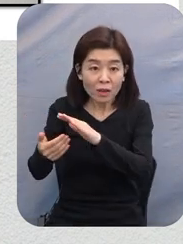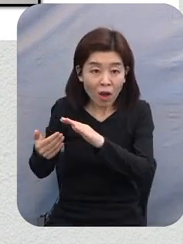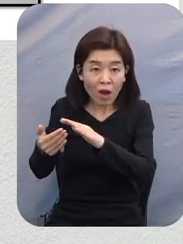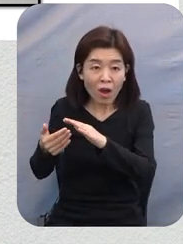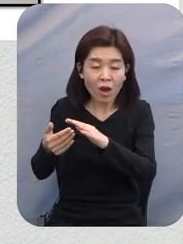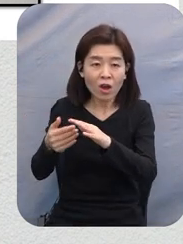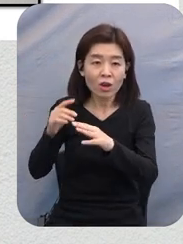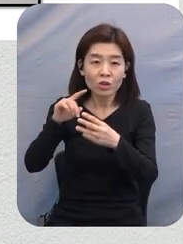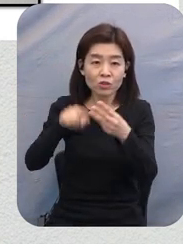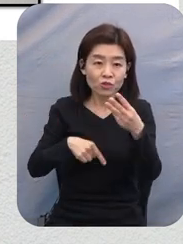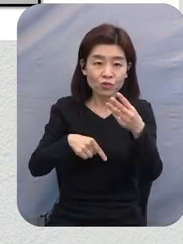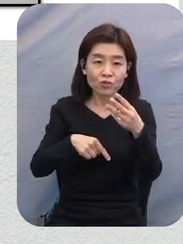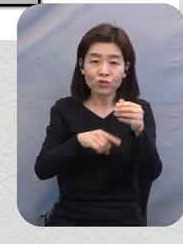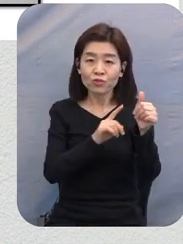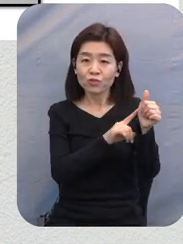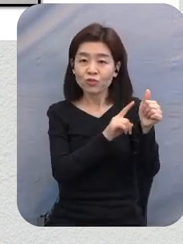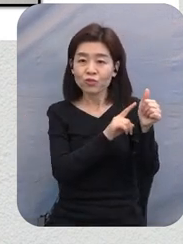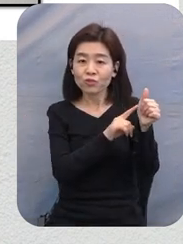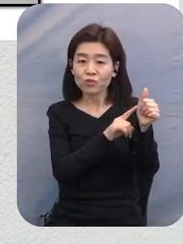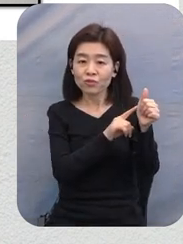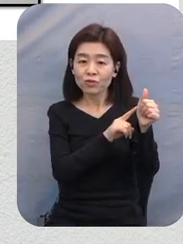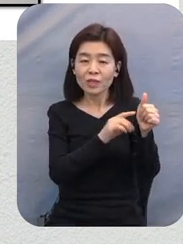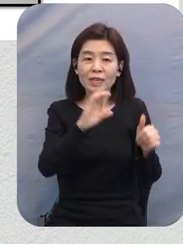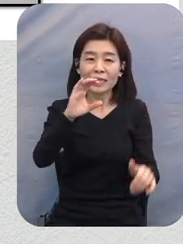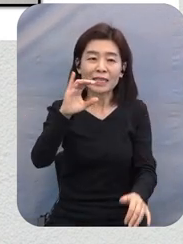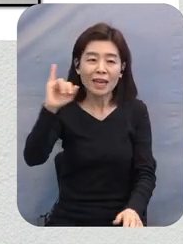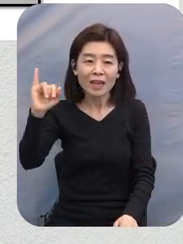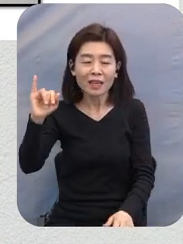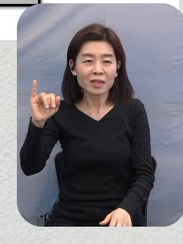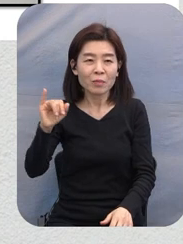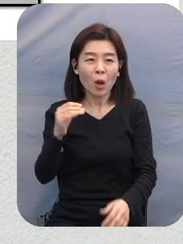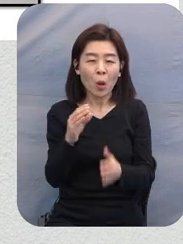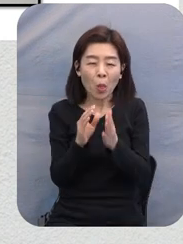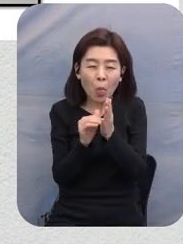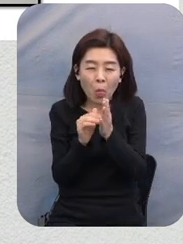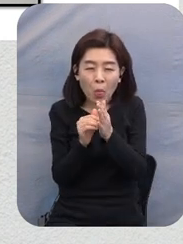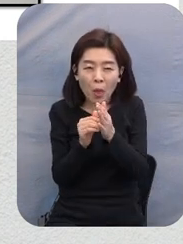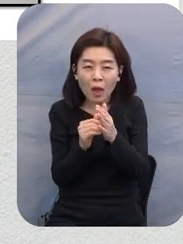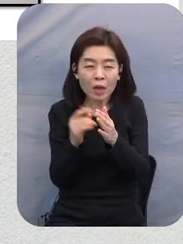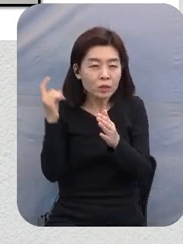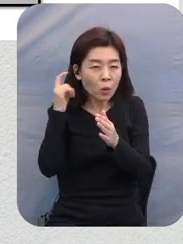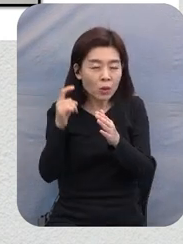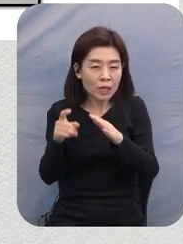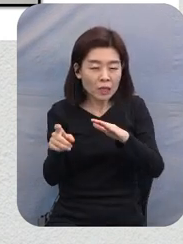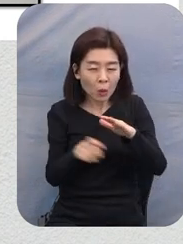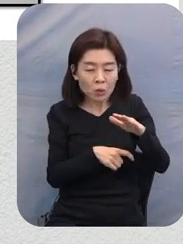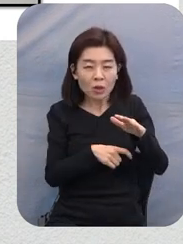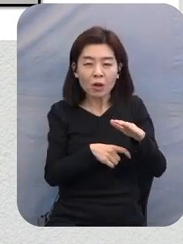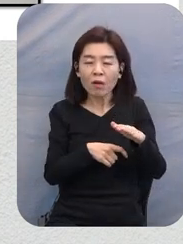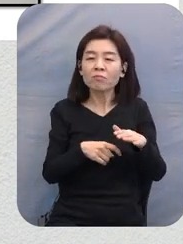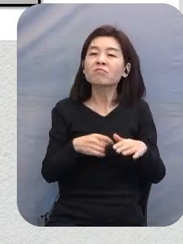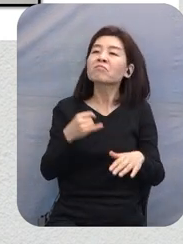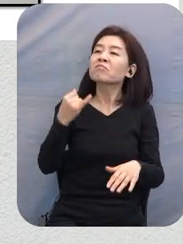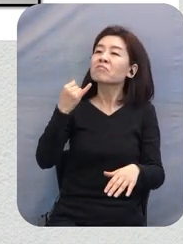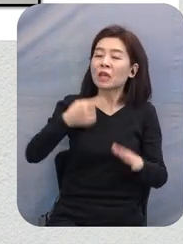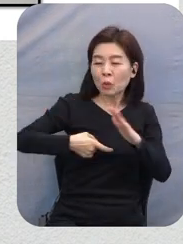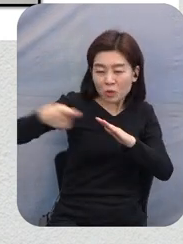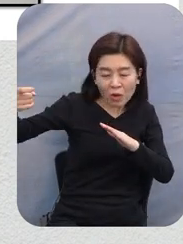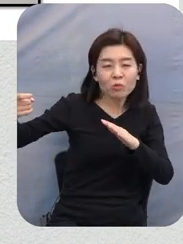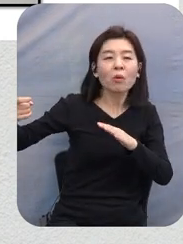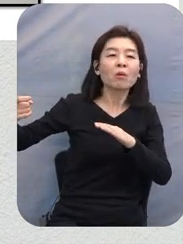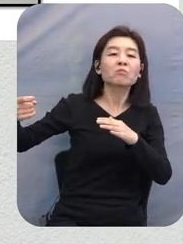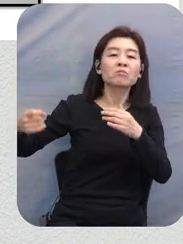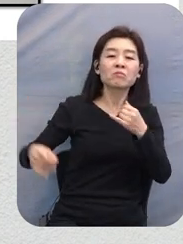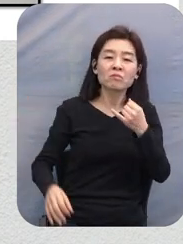윤석열은 CIA 도청도 뭐 죄송하다 그러고 도리어 그리고는 간과 쓸개도 일본과 미국에 다 빼주고 그리고